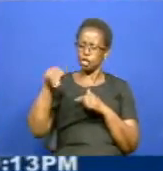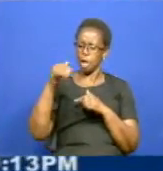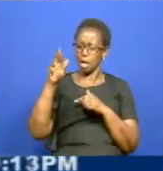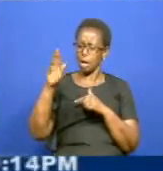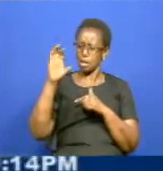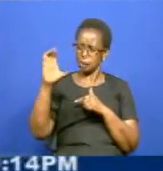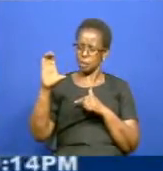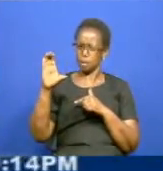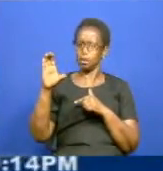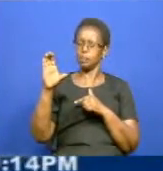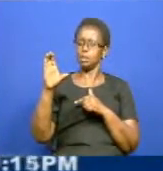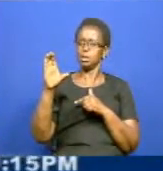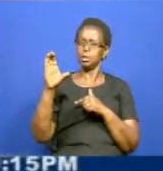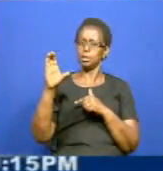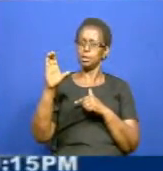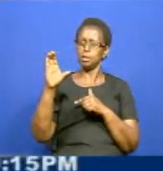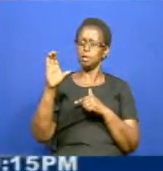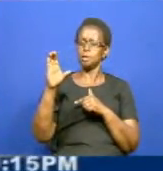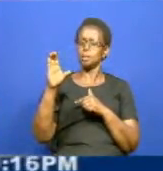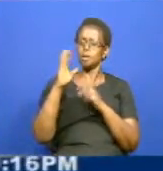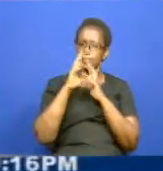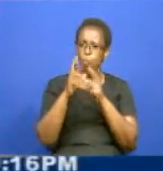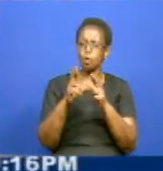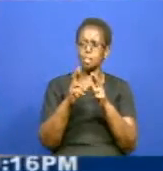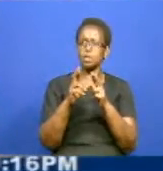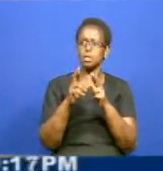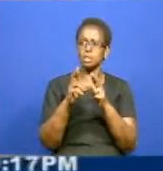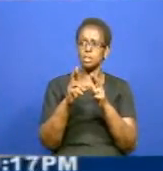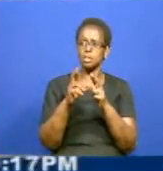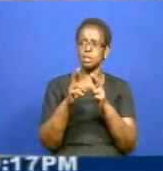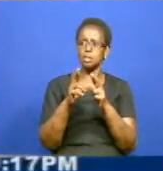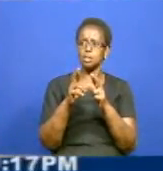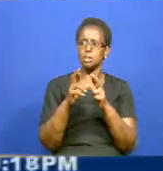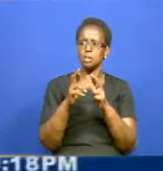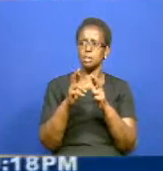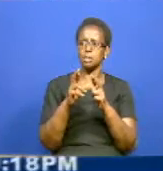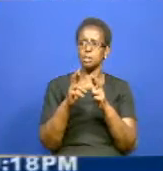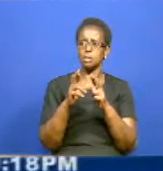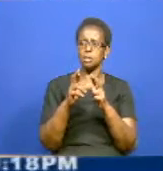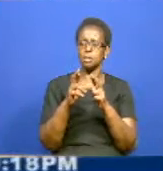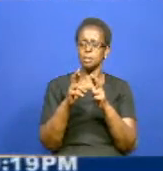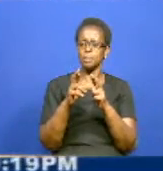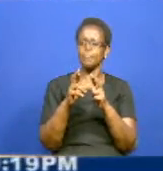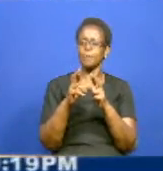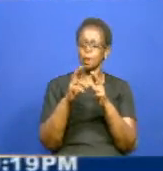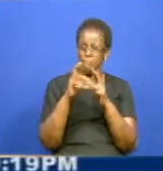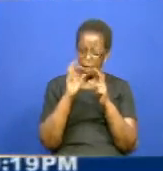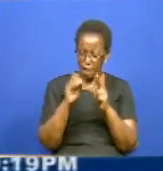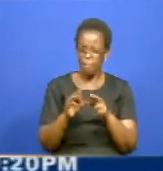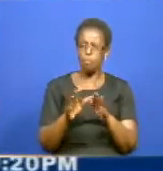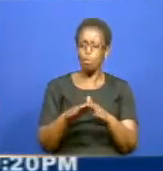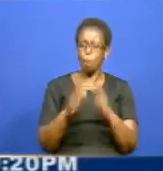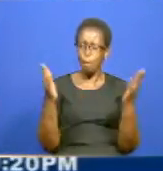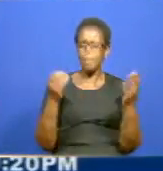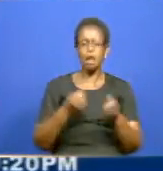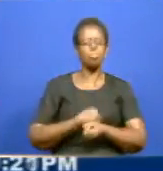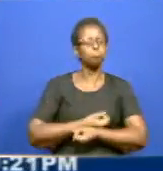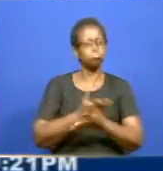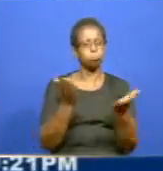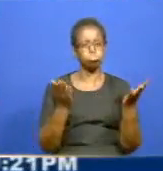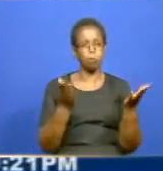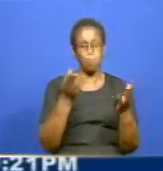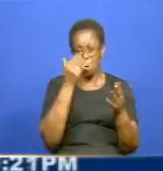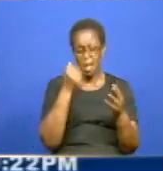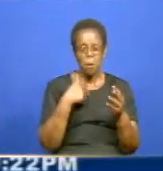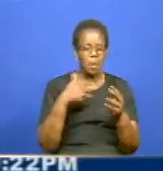itatolewa na itawekwa wazi kwa Wakenya wote, ile TJRC report. Manake tunasikia vuguvugu tu,